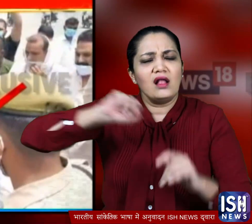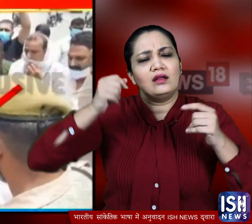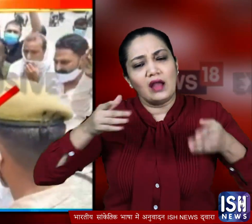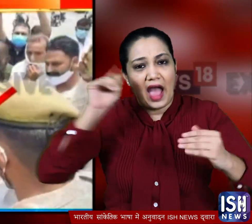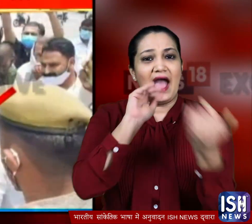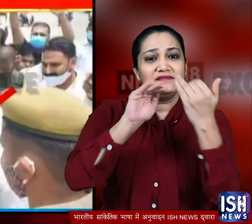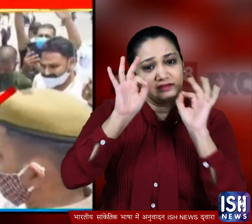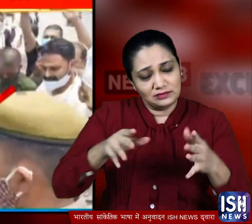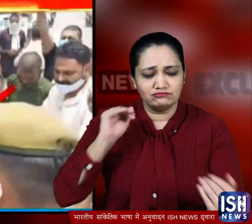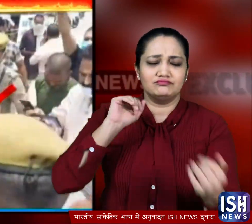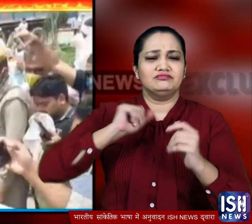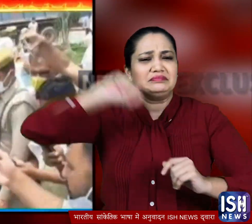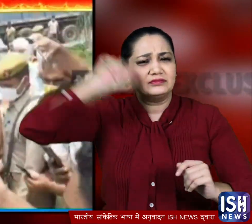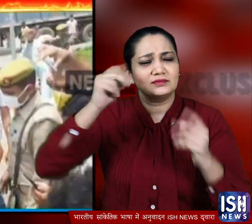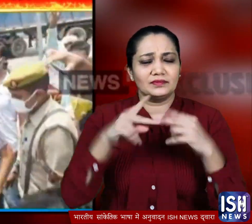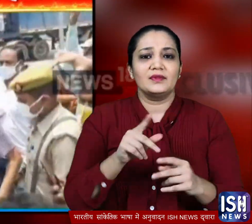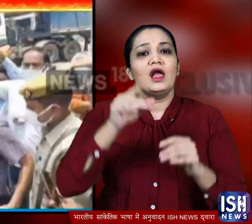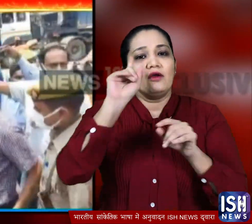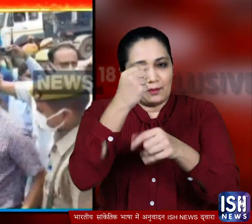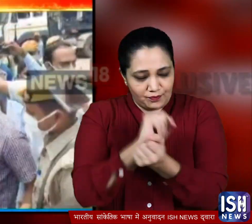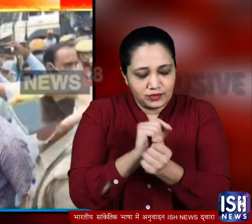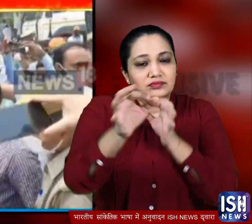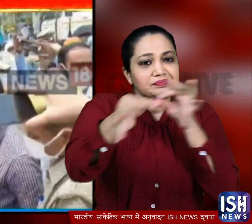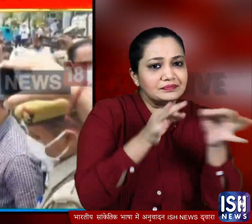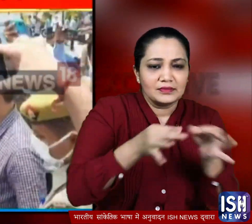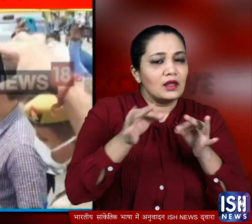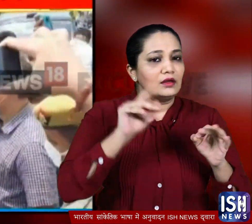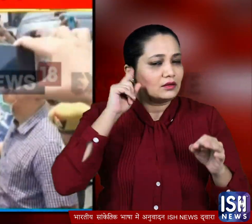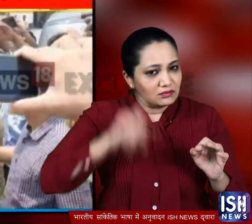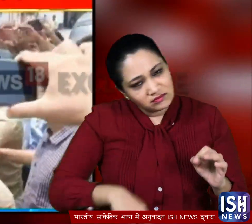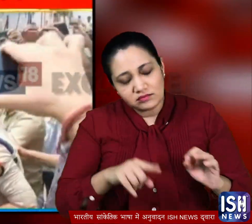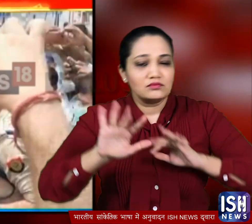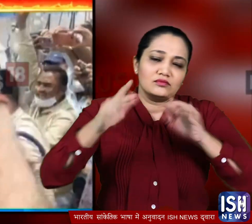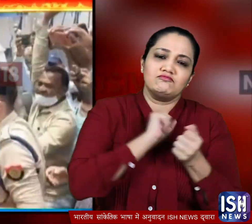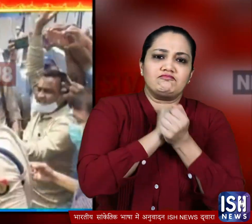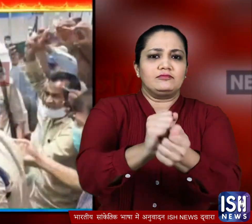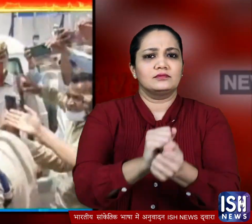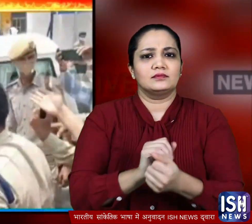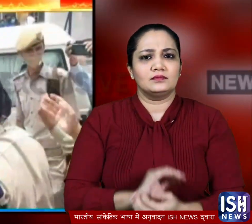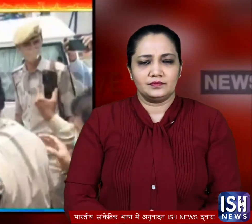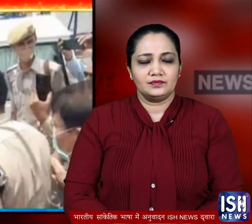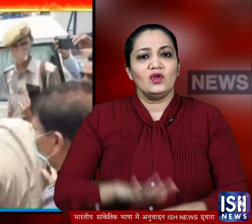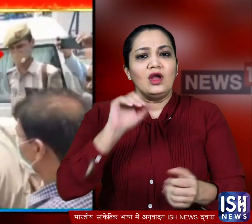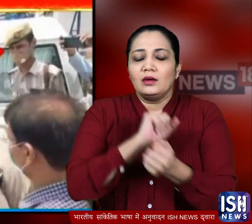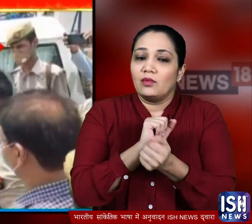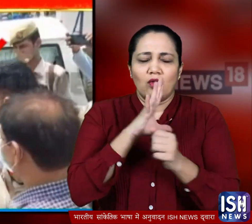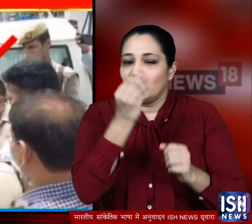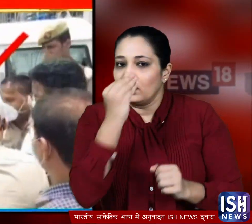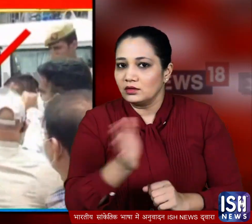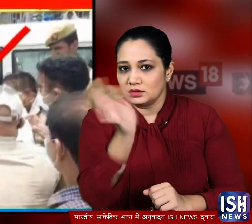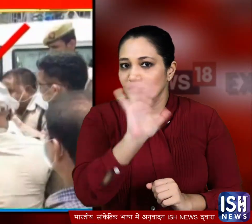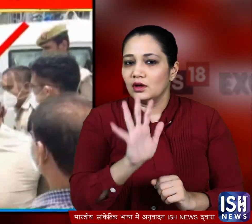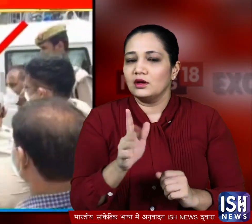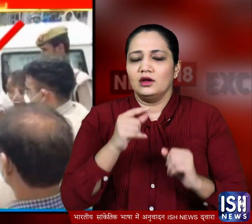पर धरने पर बैठ गए, जिसके बाद पुलिस ने पहले तो उन्हें समझाया और जब वो नहीं माने तो उन्हें हिरासत में ले लिया गया। हालांकि पुलिस के लिए ऐसा करना आसान नहीं